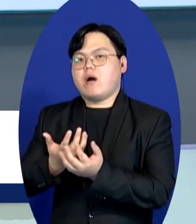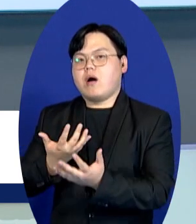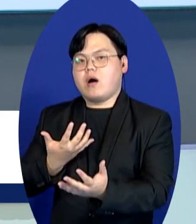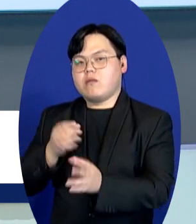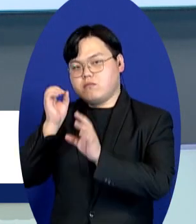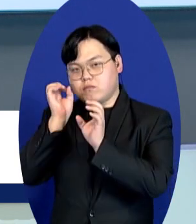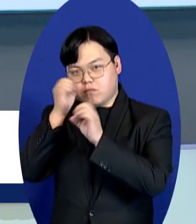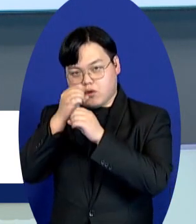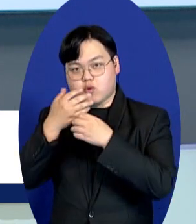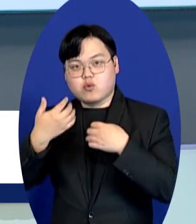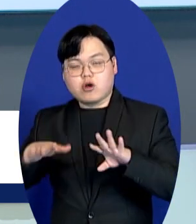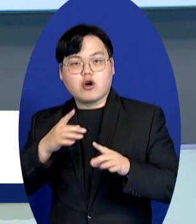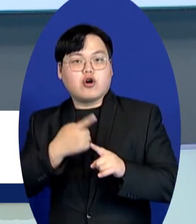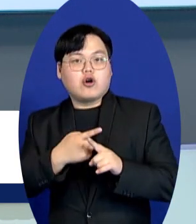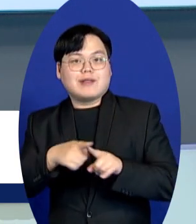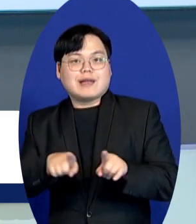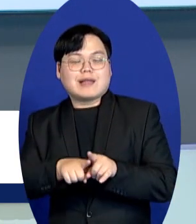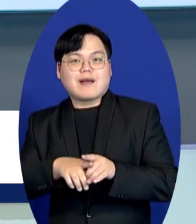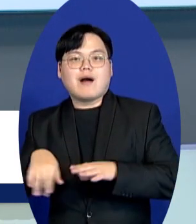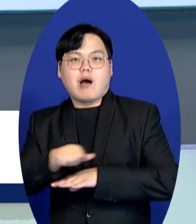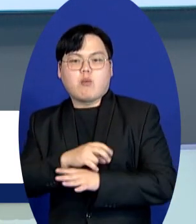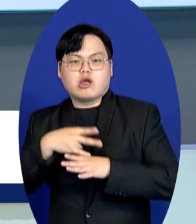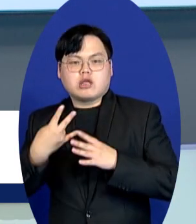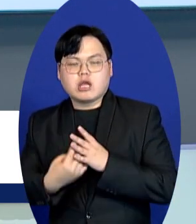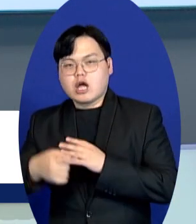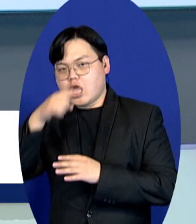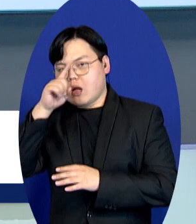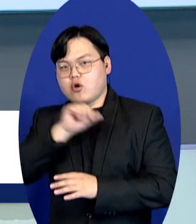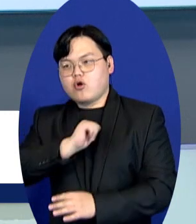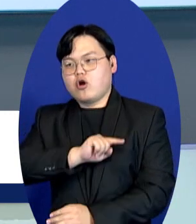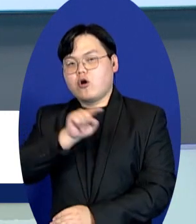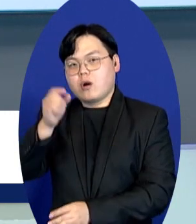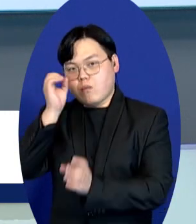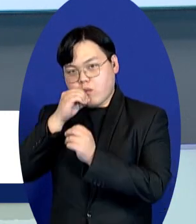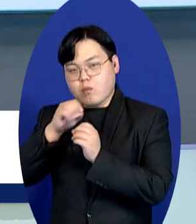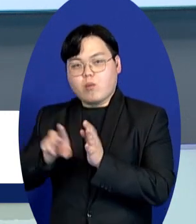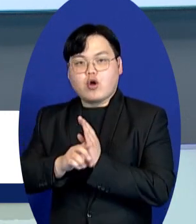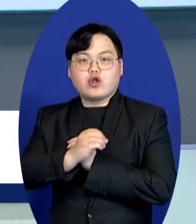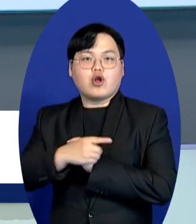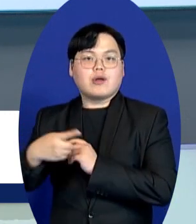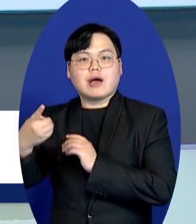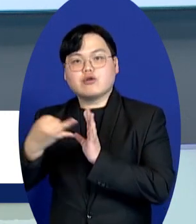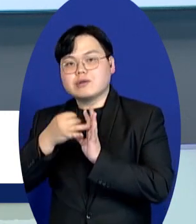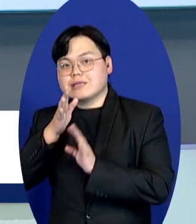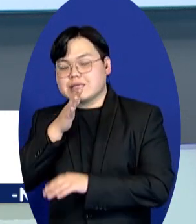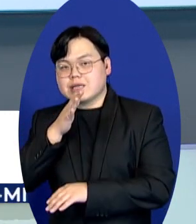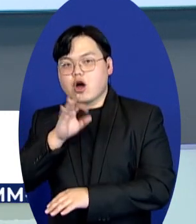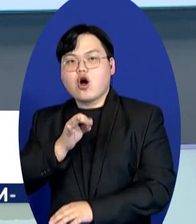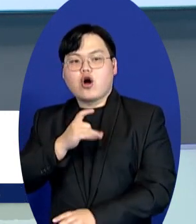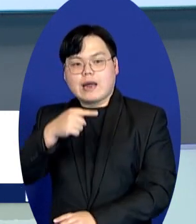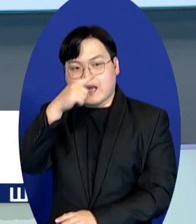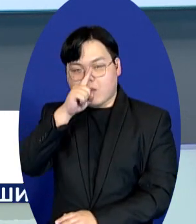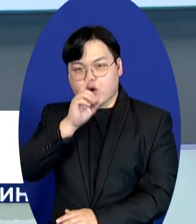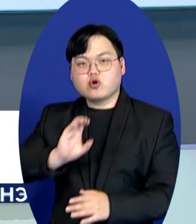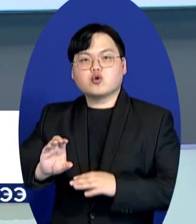иргэд аймгийн нэгдсэн эмнэлэг дээрх үзлэг оншилгоонд хамрагдах боломжийг бүрдүүлсэн байна. Тэгээс 17 насны хүүхдүүд өрхийн эмнэлэг болон сумын эрүүл мэндийн